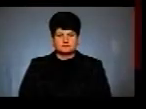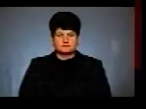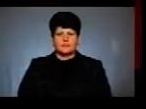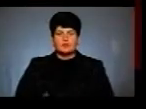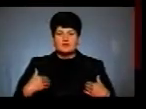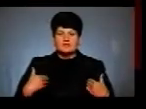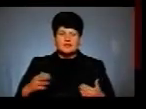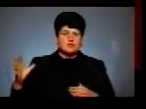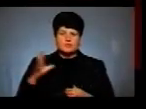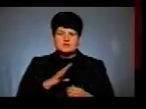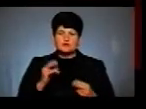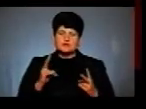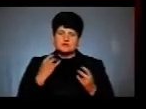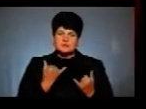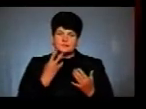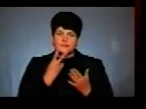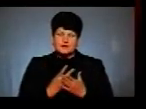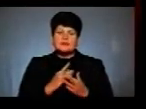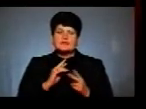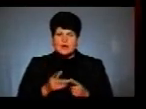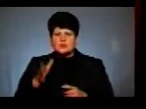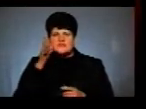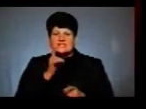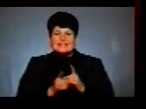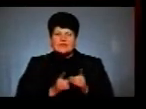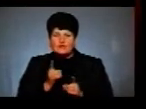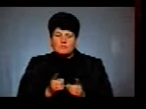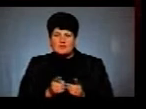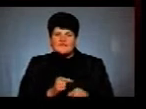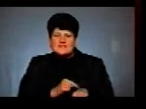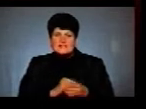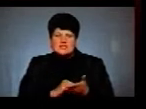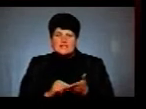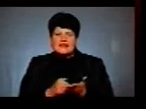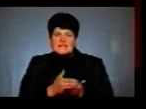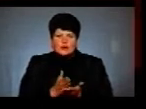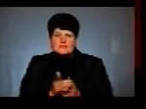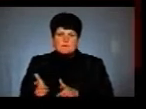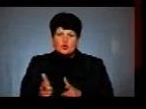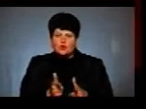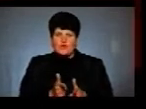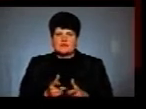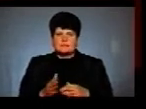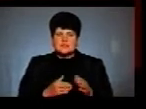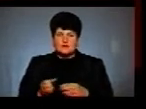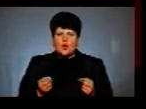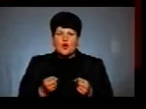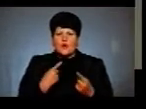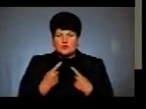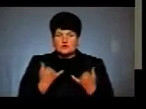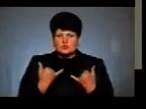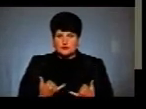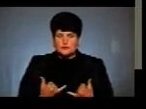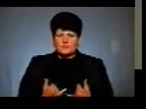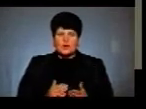Мої вітання усім, хто зараз з нами. Як освітня реформа позначається на якості підготовки фахівців, говоритимемо сьогодні. Гості студії –